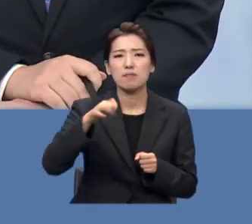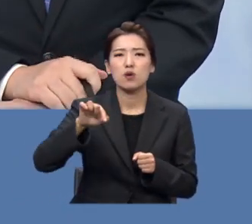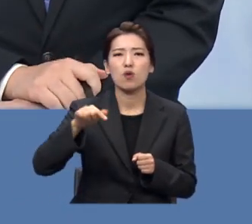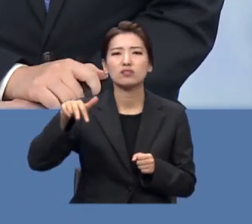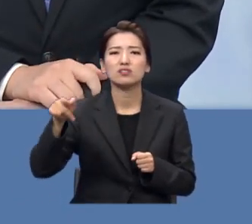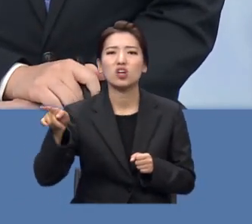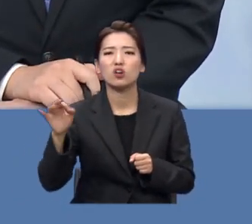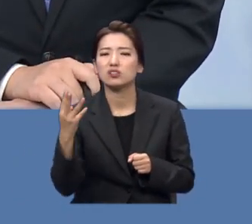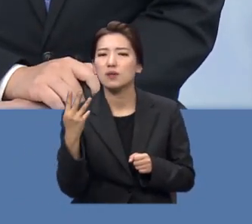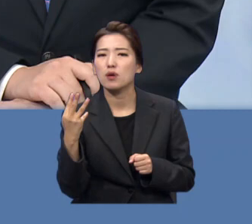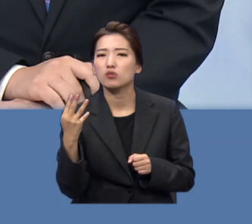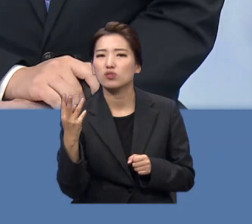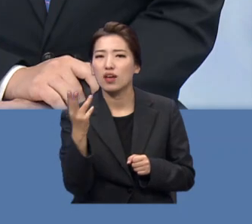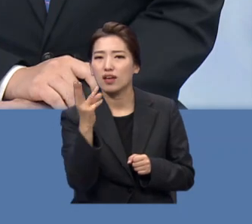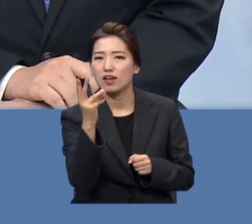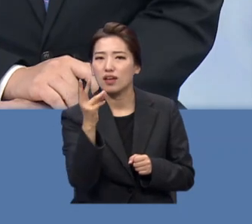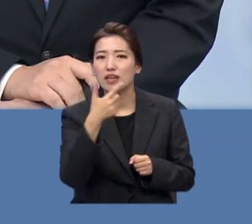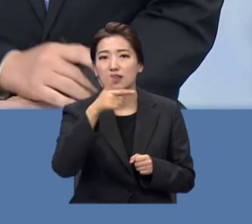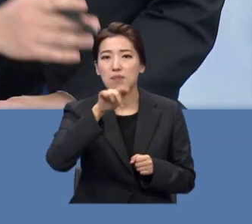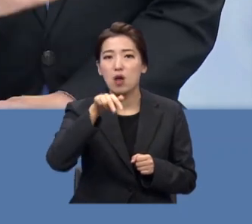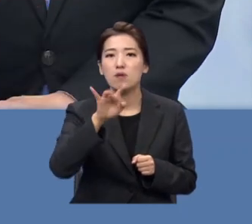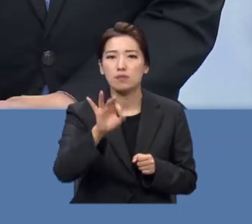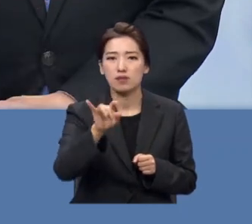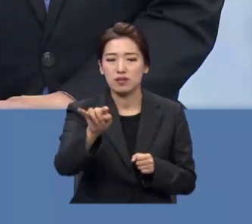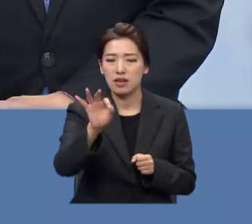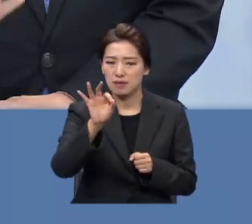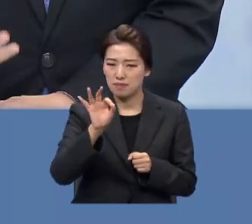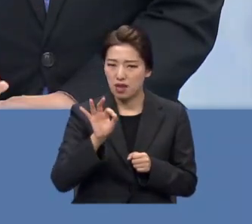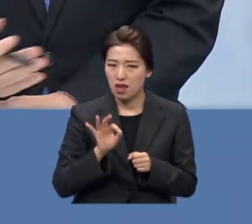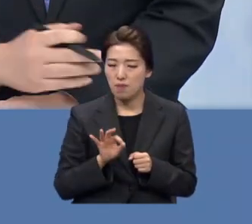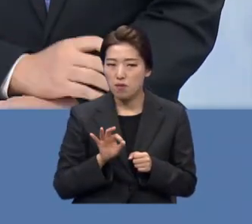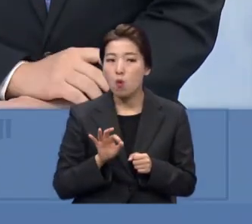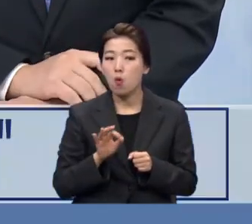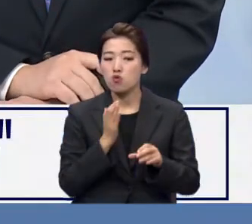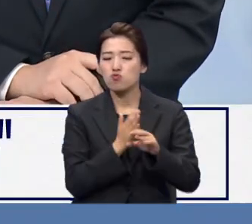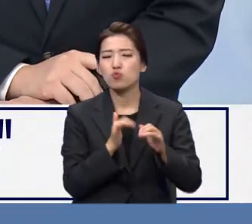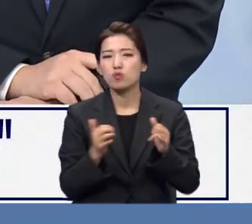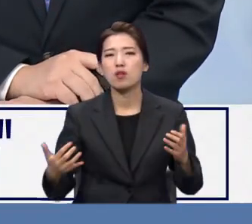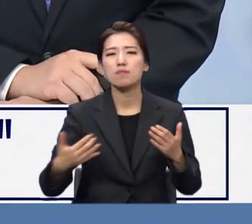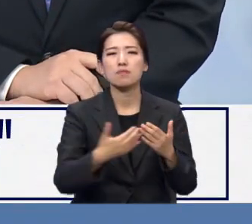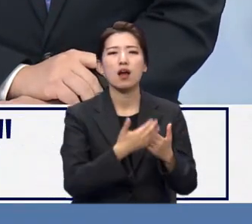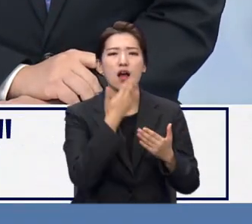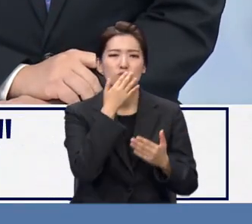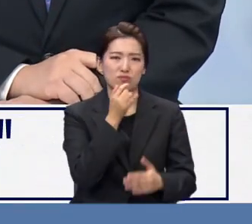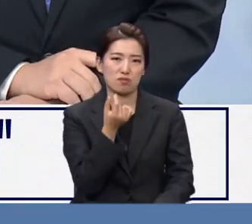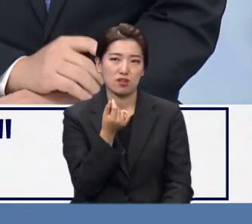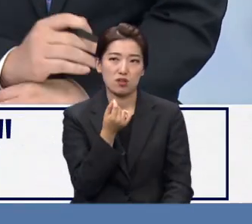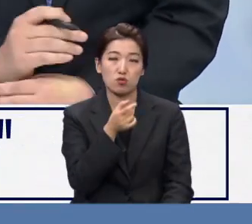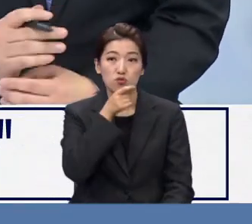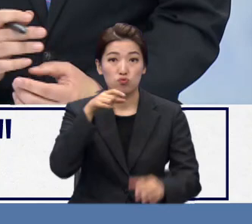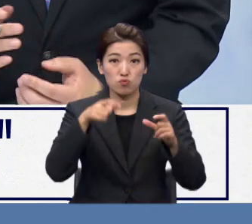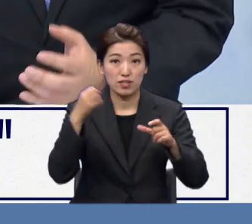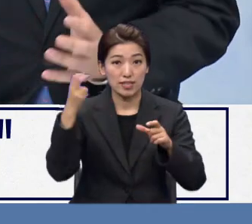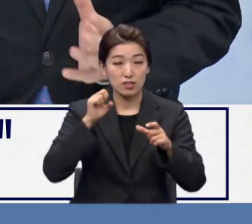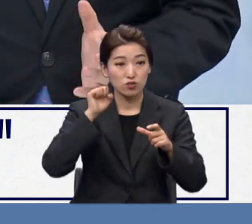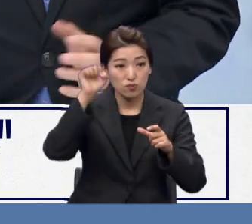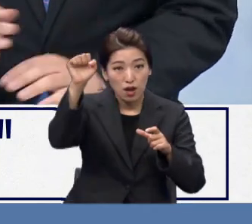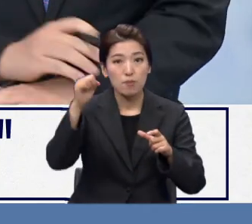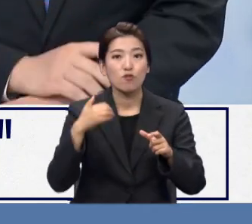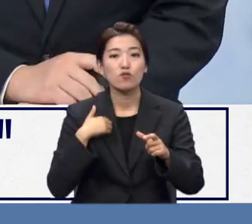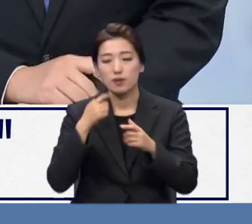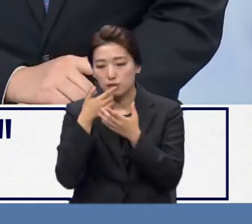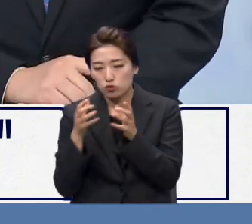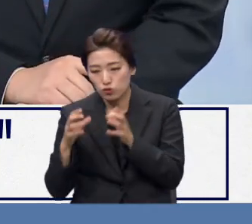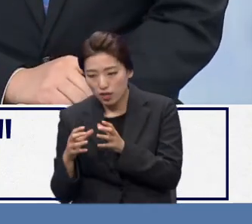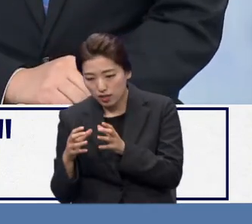분이신 남경필 전지사가 뭐 수원 지역이라 그가 이런 지역에 다시 한번 출마하는 것이 어떻게 보면 외연 확장에